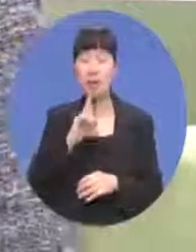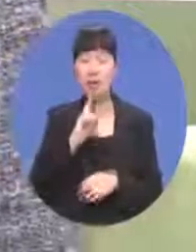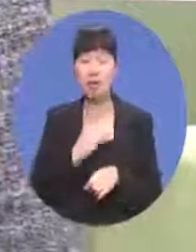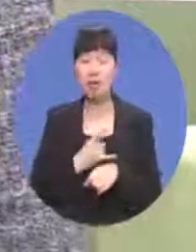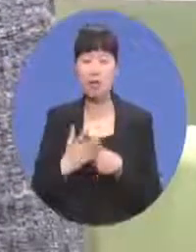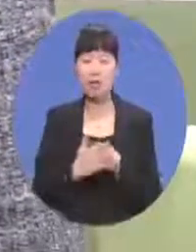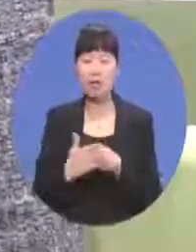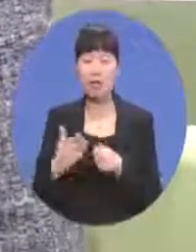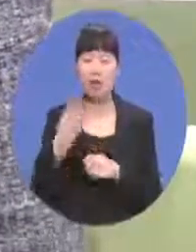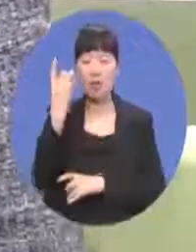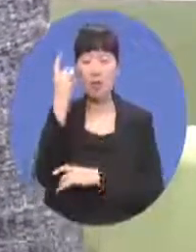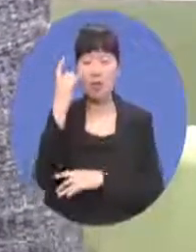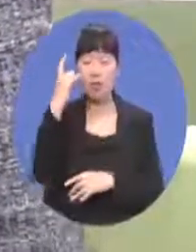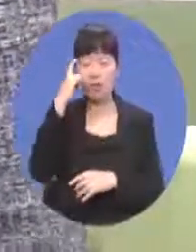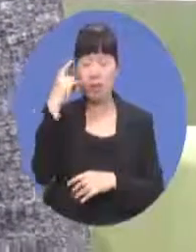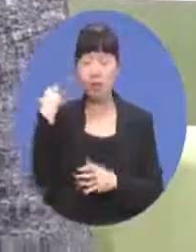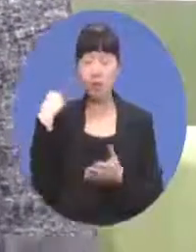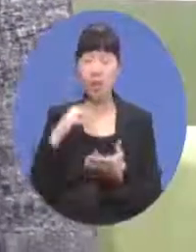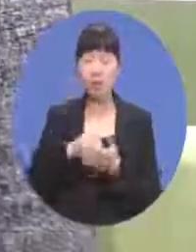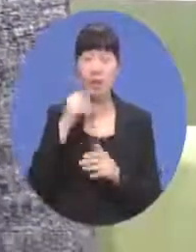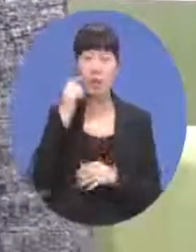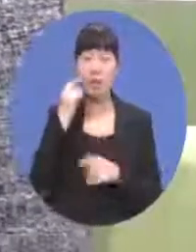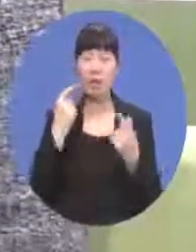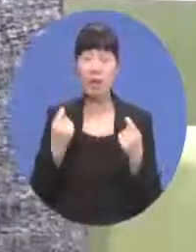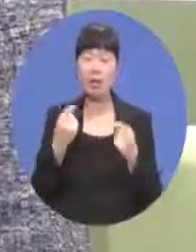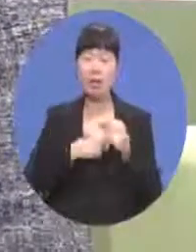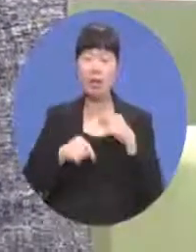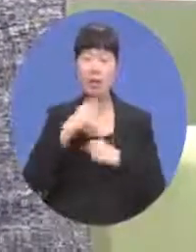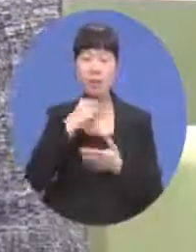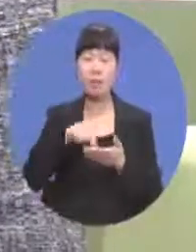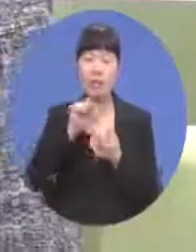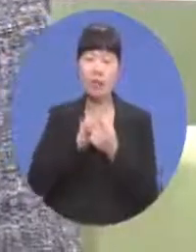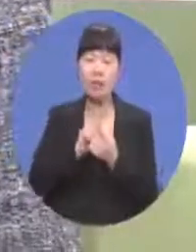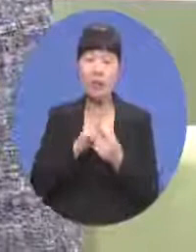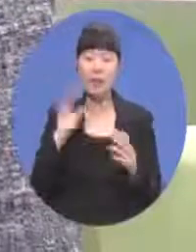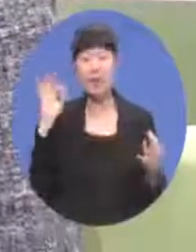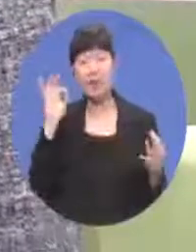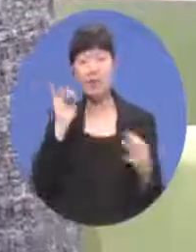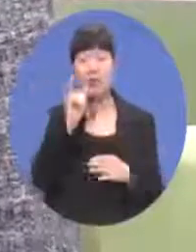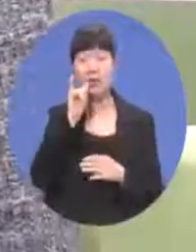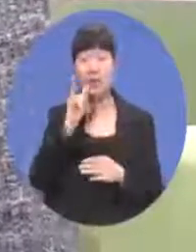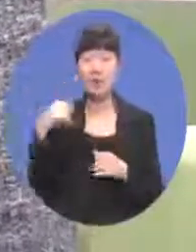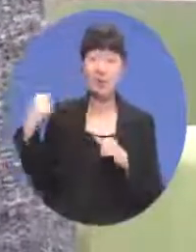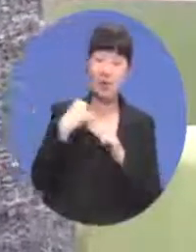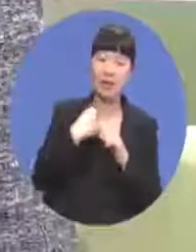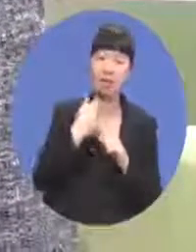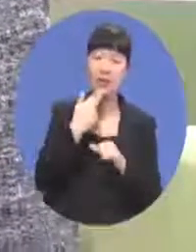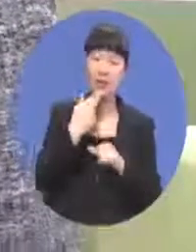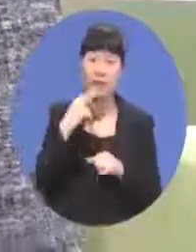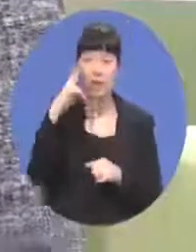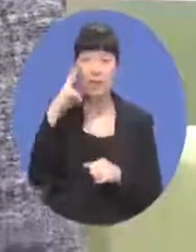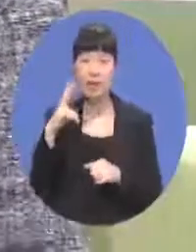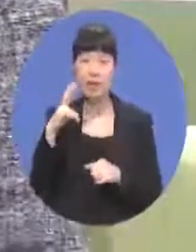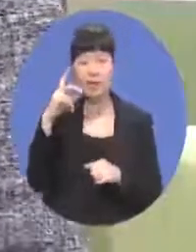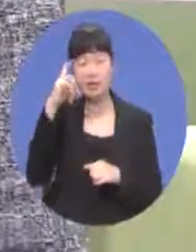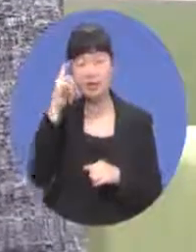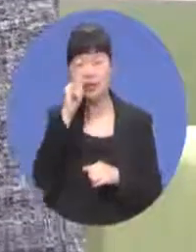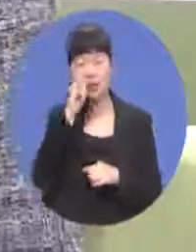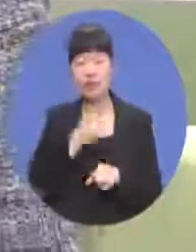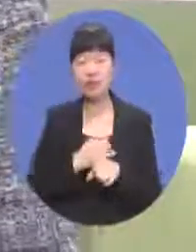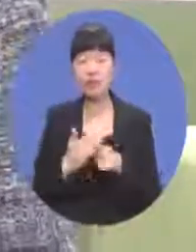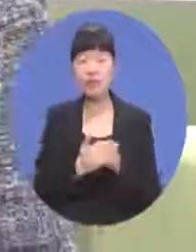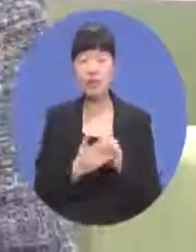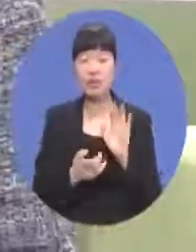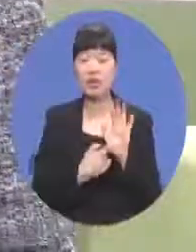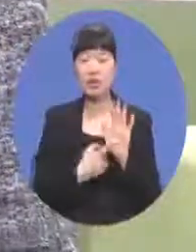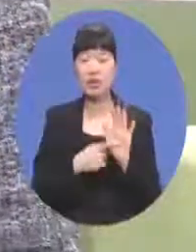말해갖고 동전도 못 찾았구나 오히려 더 당했구나 가만히 있었으면은 맞지도 않았을 수 있겠다라고 생각을 하면서